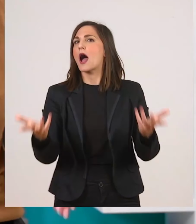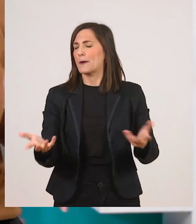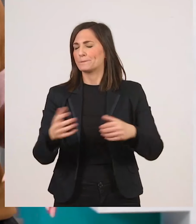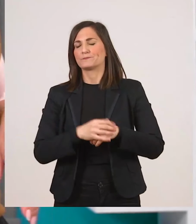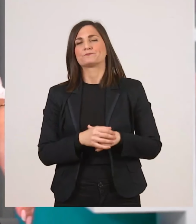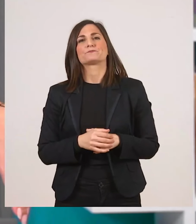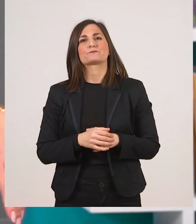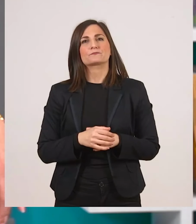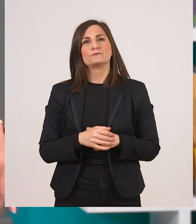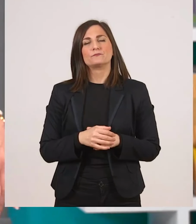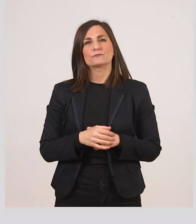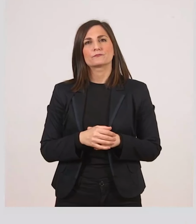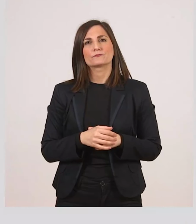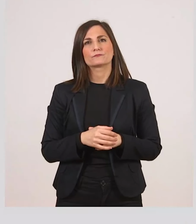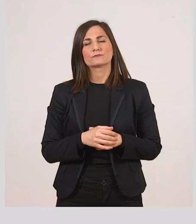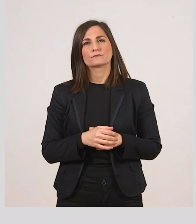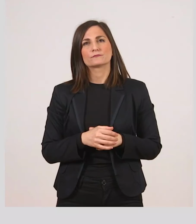λέτε όταν τσακώνεστε.